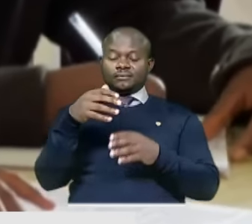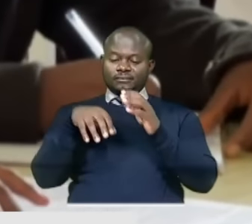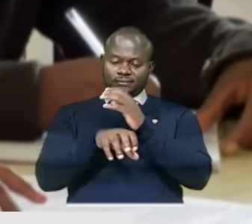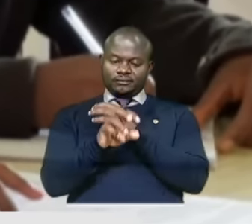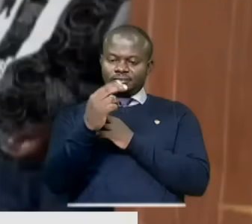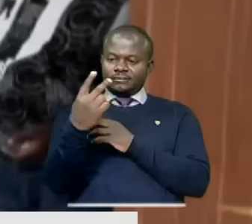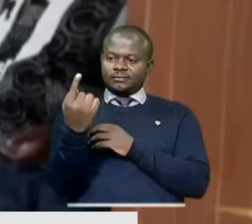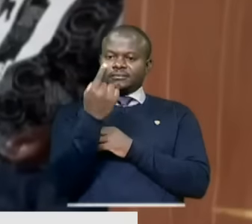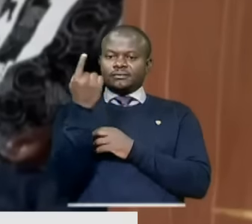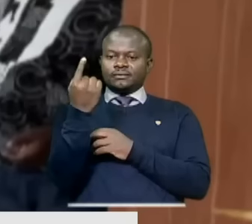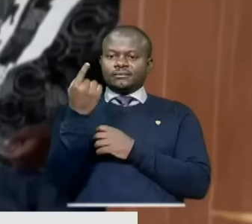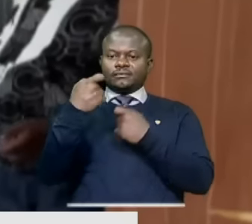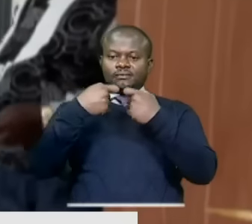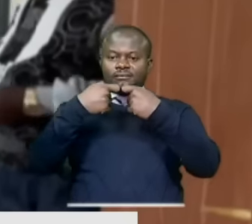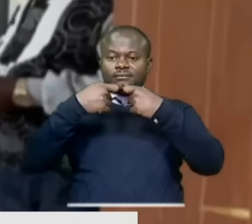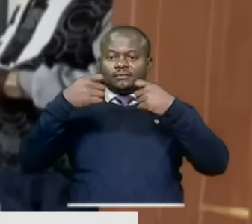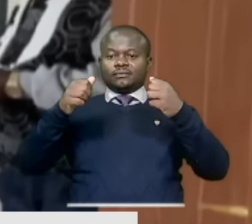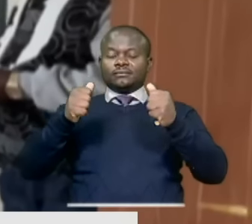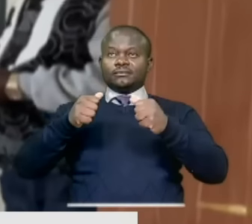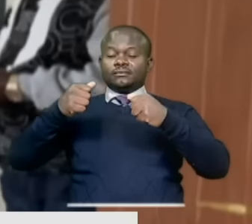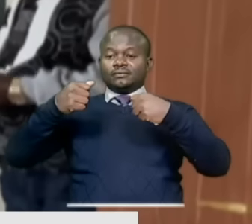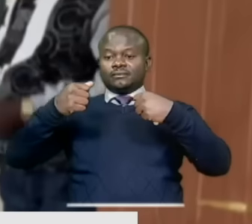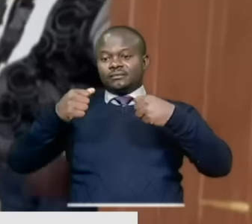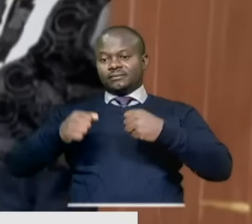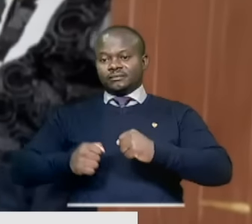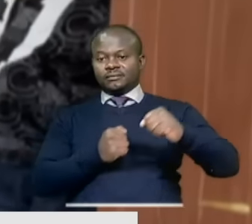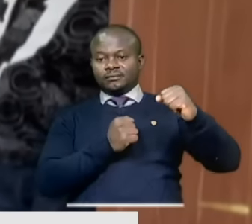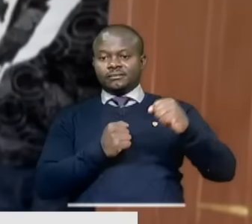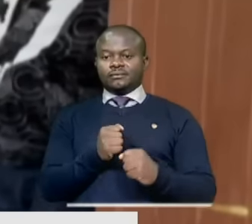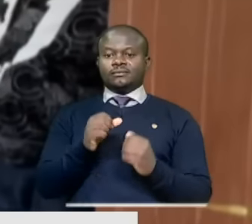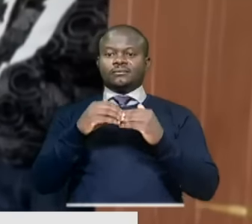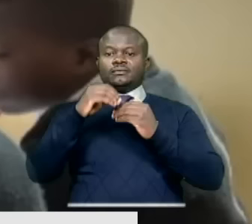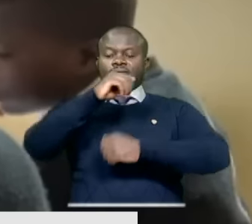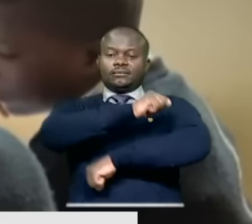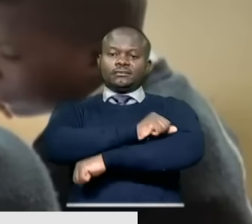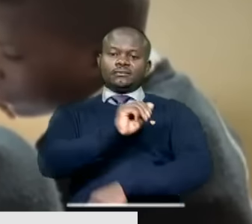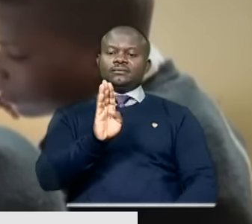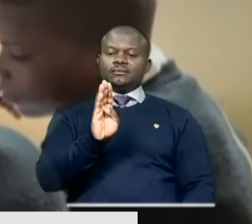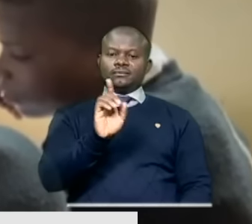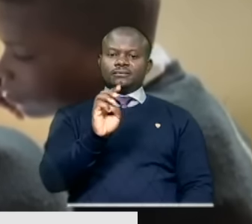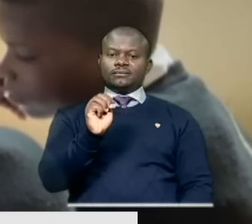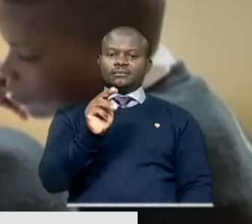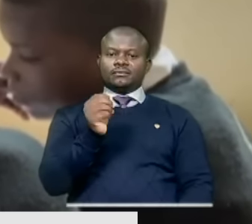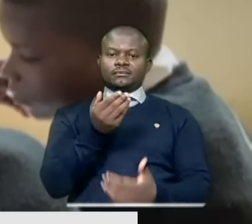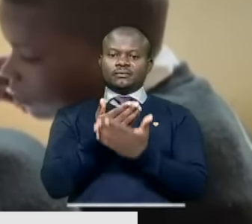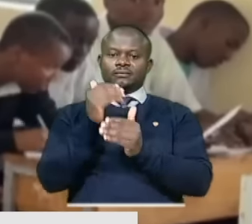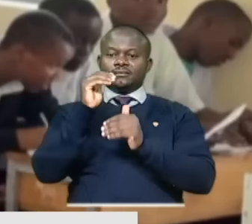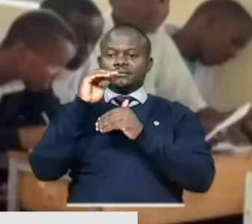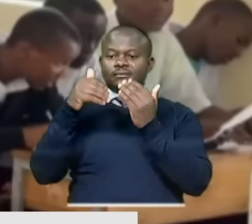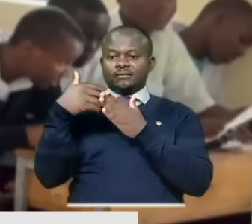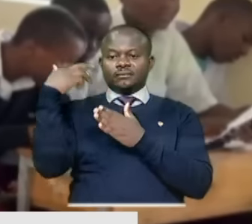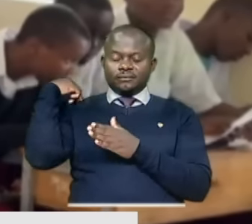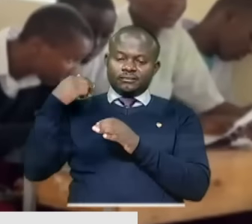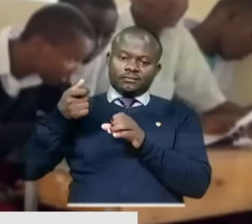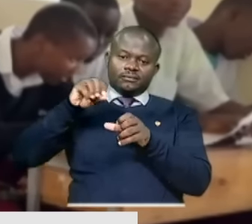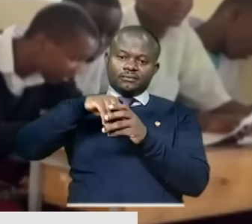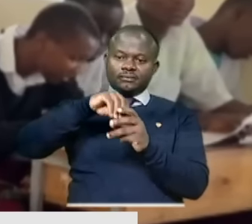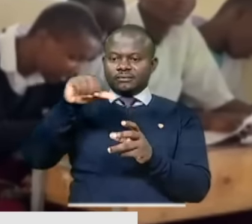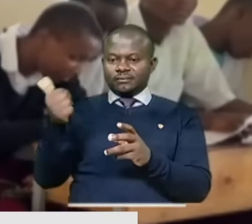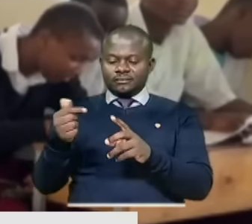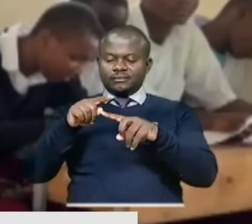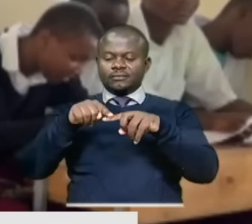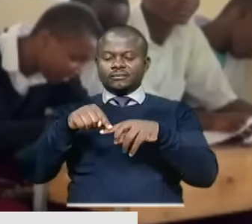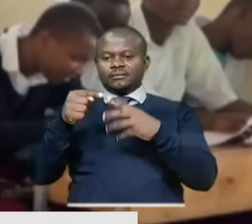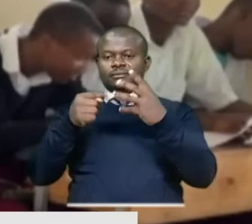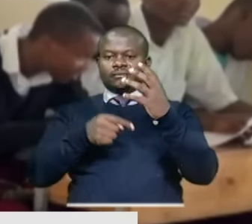yubaji ndetse n'amashanyarazi umuyobozi w'iri shuri Bizimana Jean Bosco asaba inzego bireba kongeramo andi masomo hashingiwe